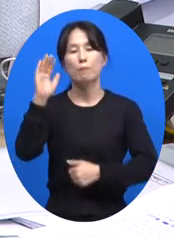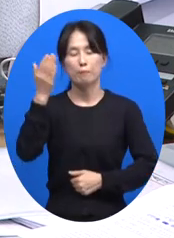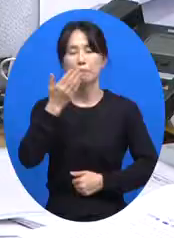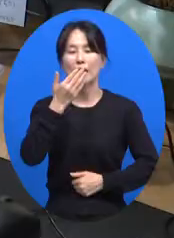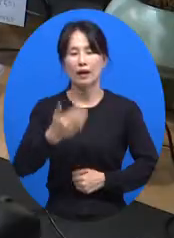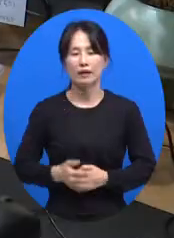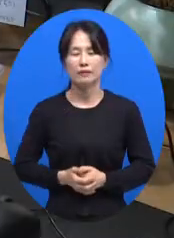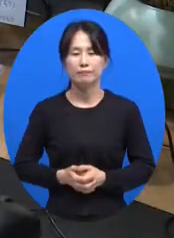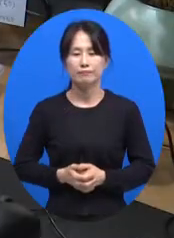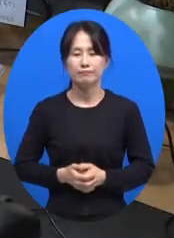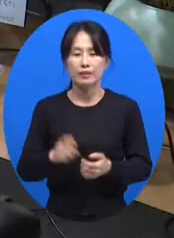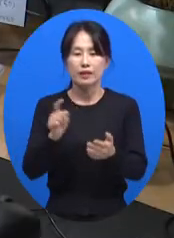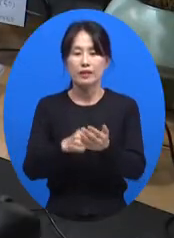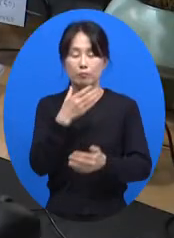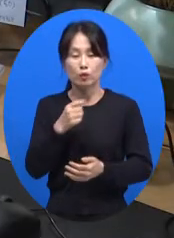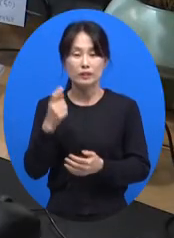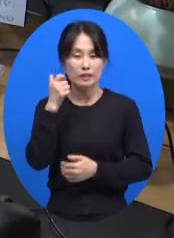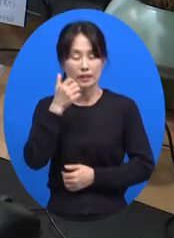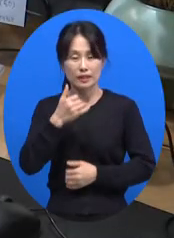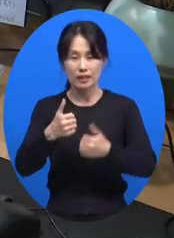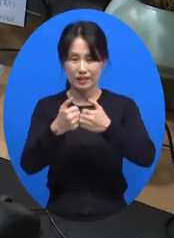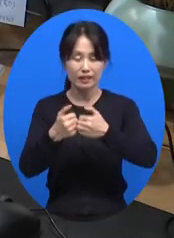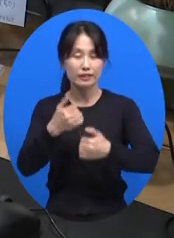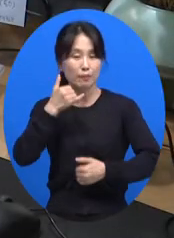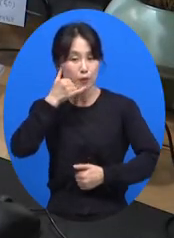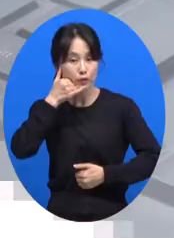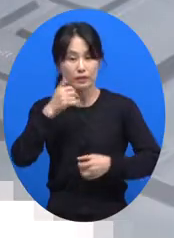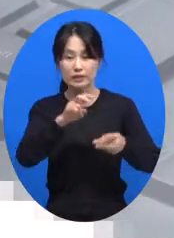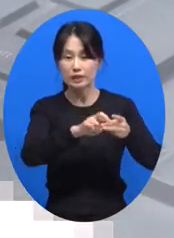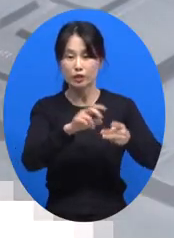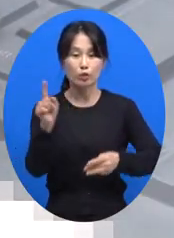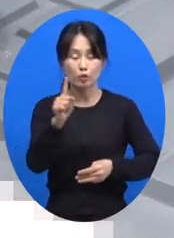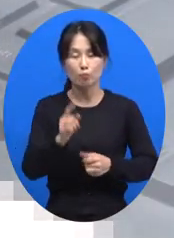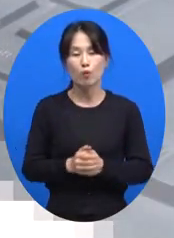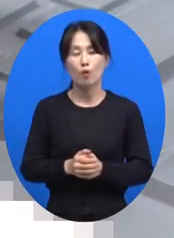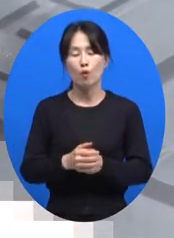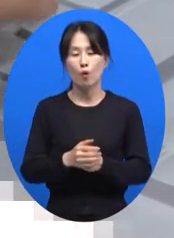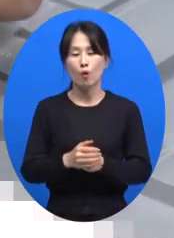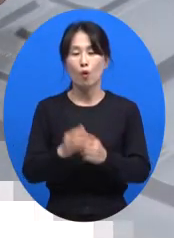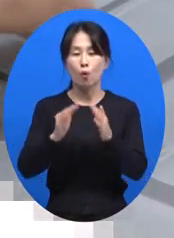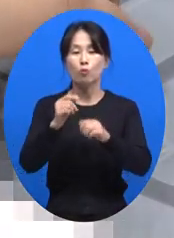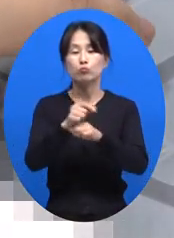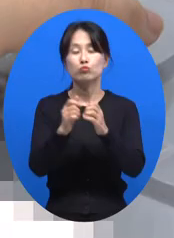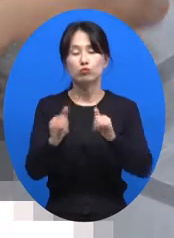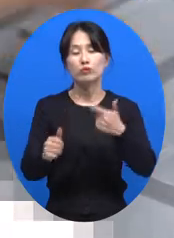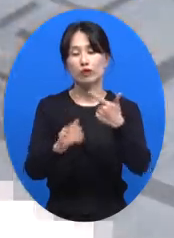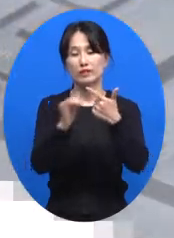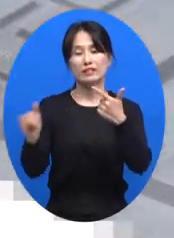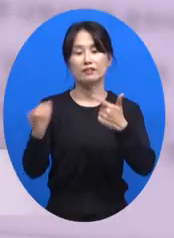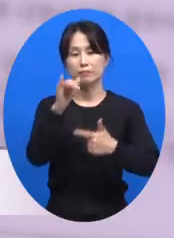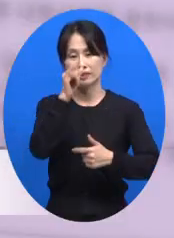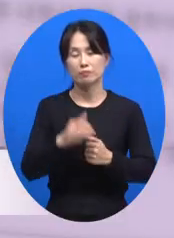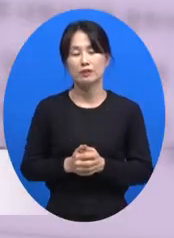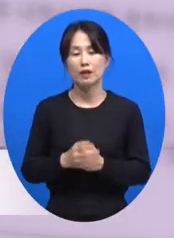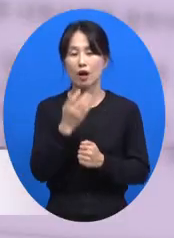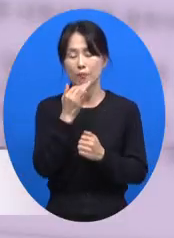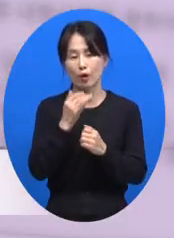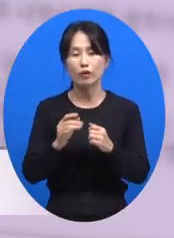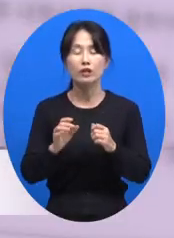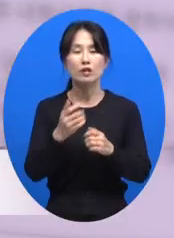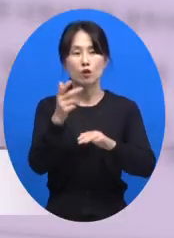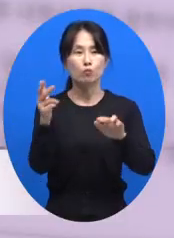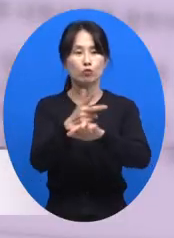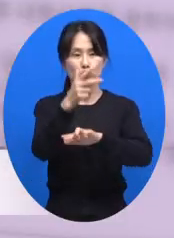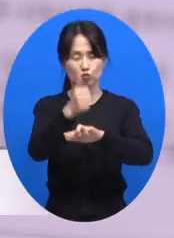될것 같습니다. 긴급복지 상담 콜센터에는 보건복지 분야 공무원 6명이 배치됐습니다. 평일과 주말 상관없이